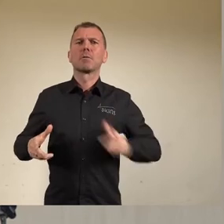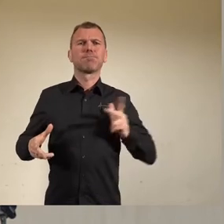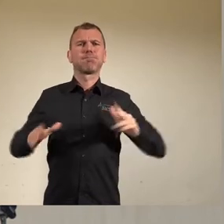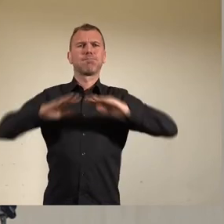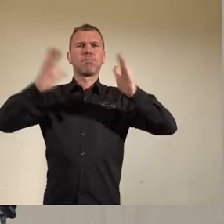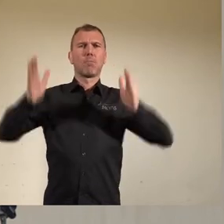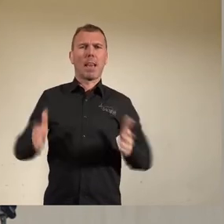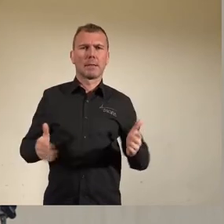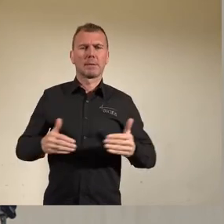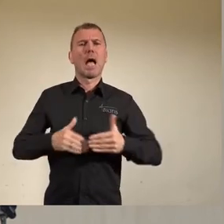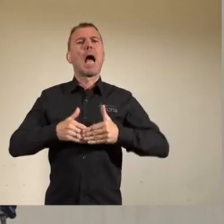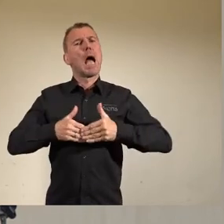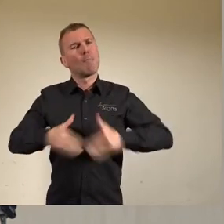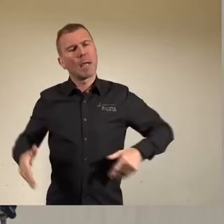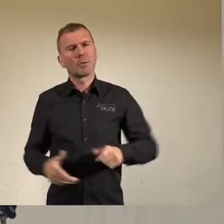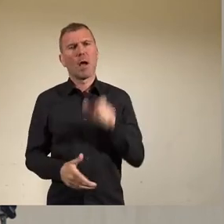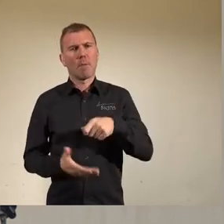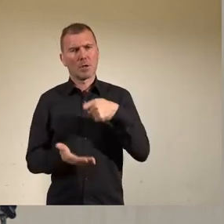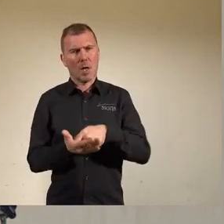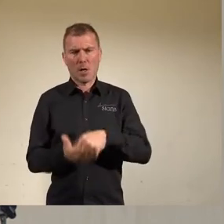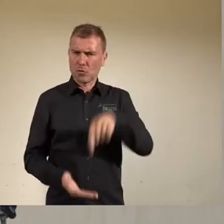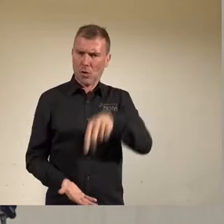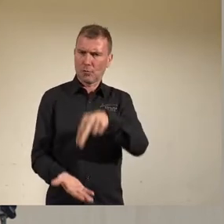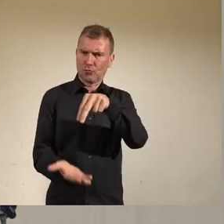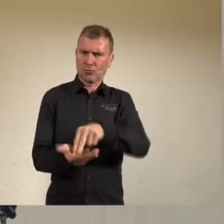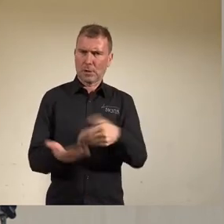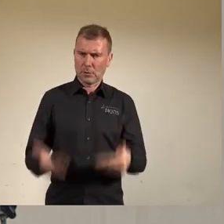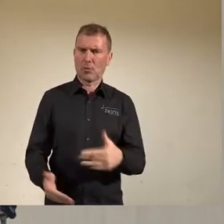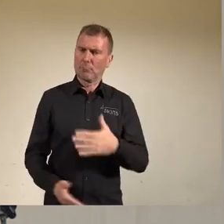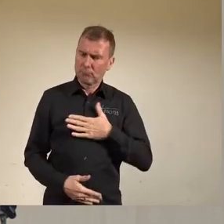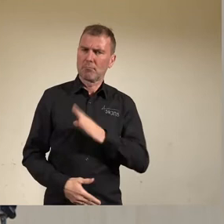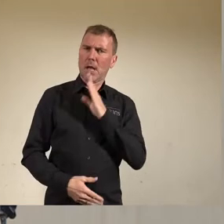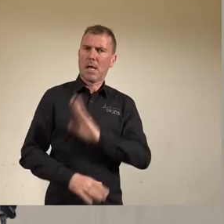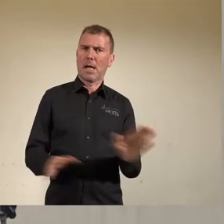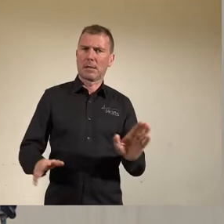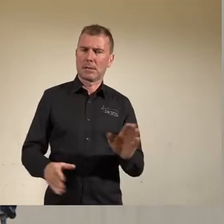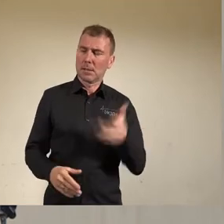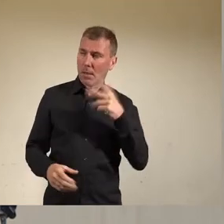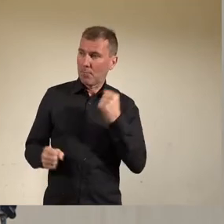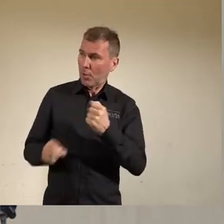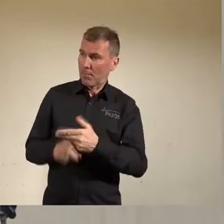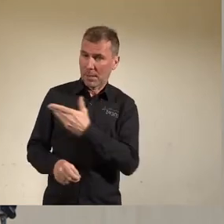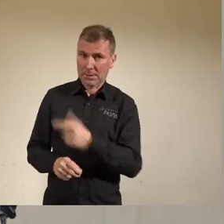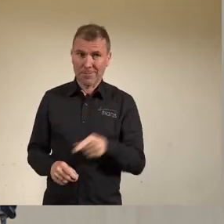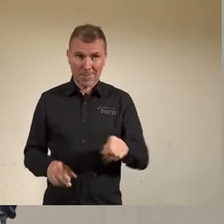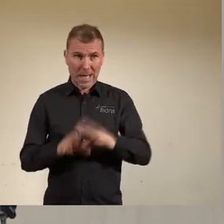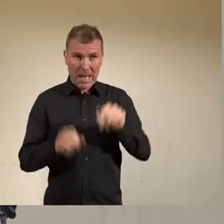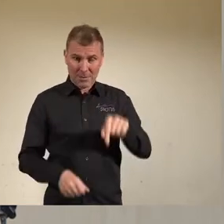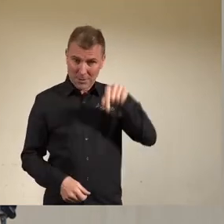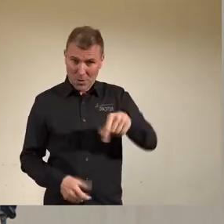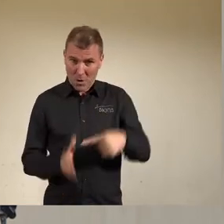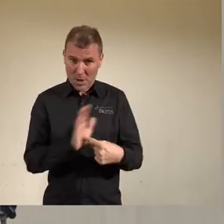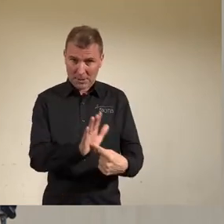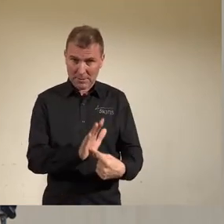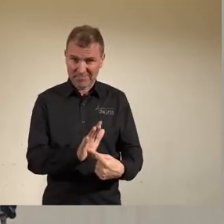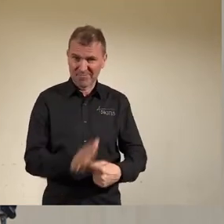der Personalkosten auf den heutigen Stand. Sehr geehrter Herr Oberbürgermeister, den heute vorliegenden Haushalt, auf